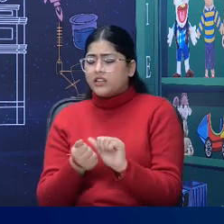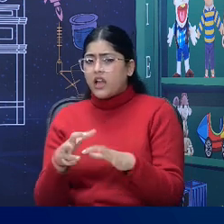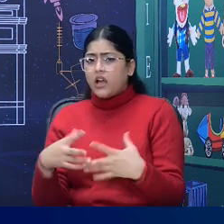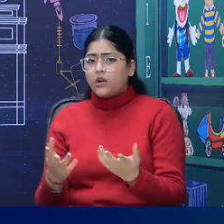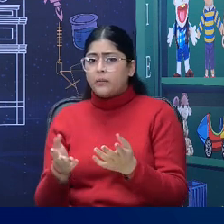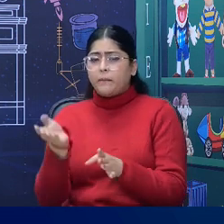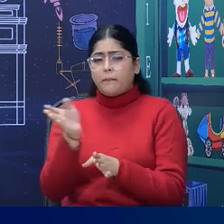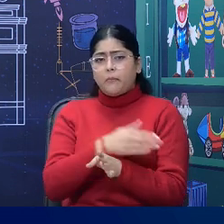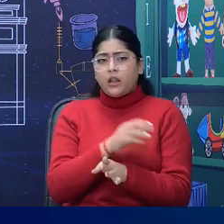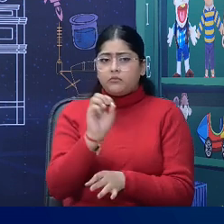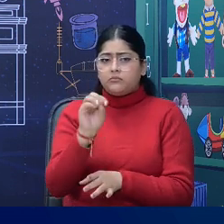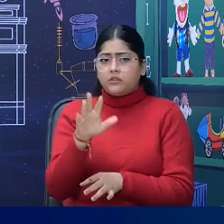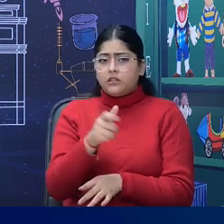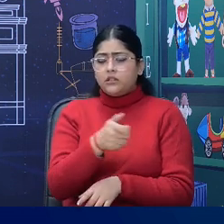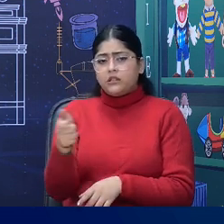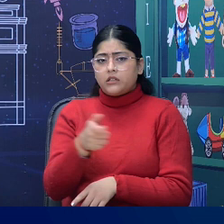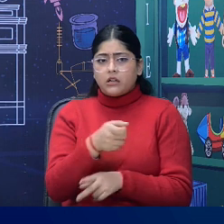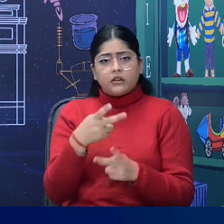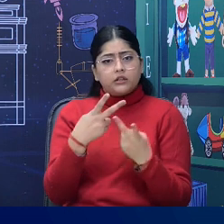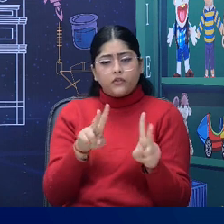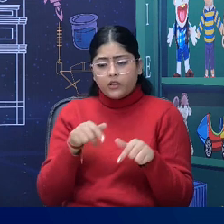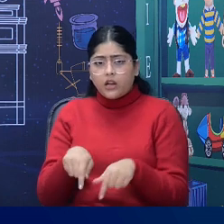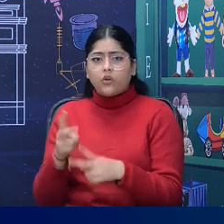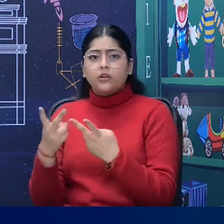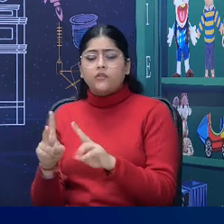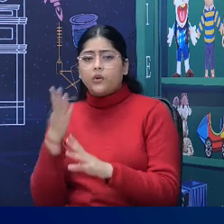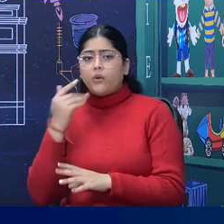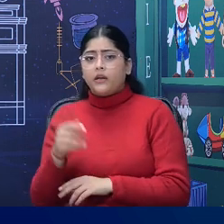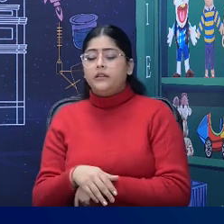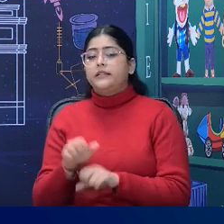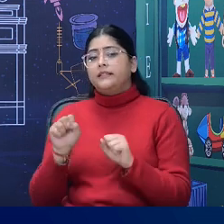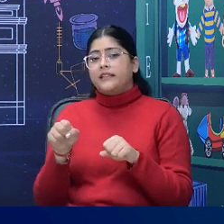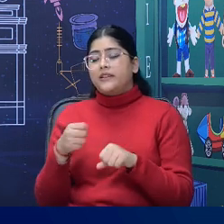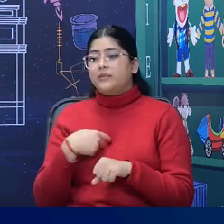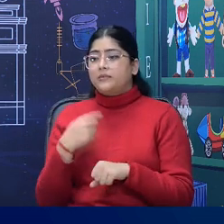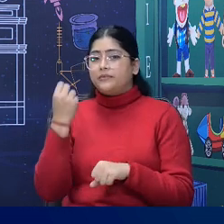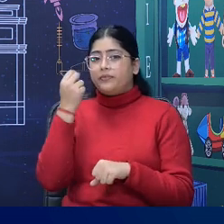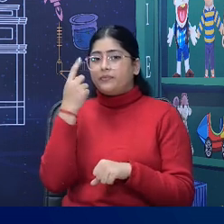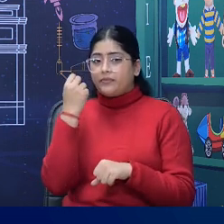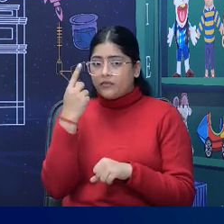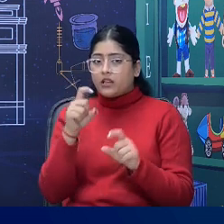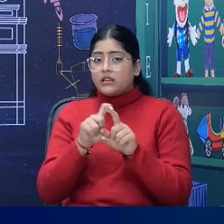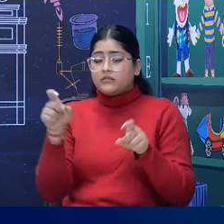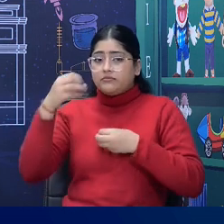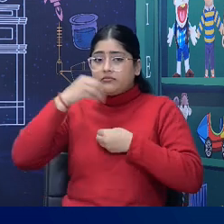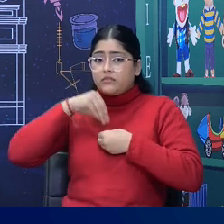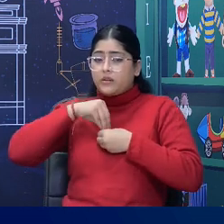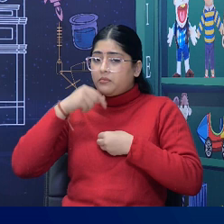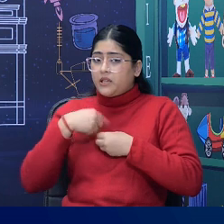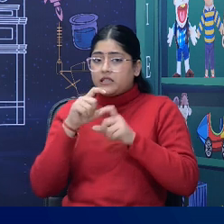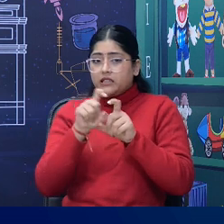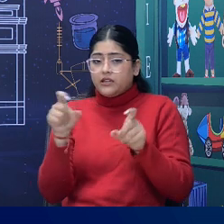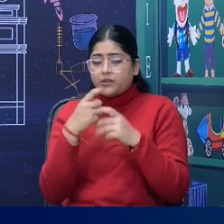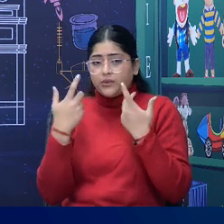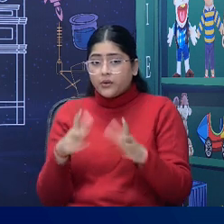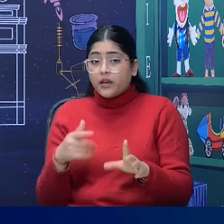बेचा करते थे तुमने अपना रूप परिवर्तन क्यों कर लिया तो उसने कहा कि अब मुझे दूसरी समझ आ गई है मेरी आत्मा में प्रकाश उतर आया है और मैं अब